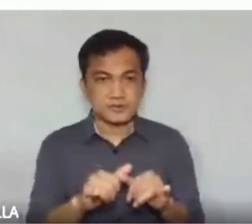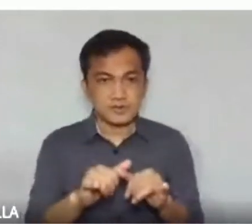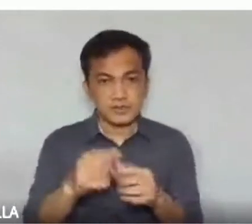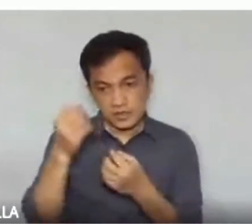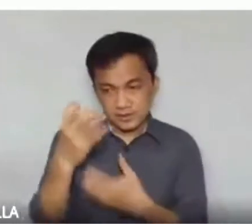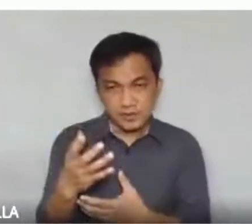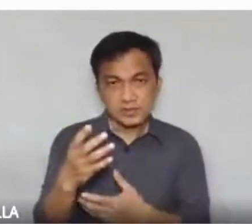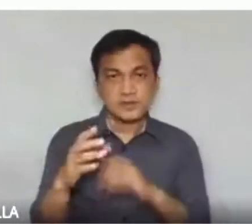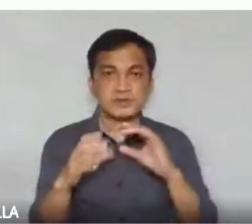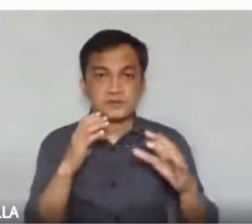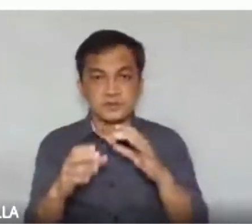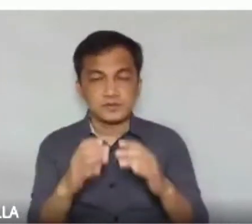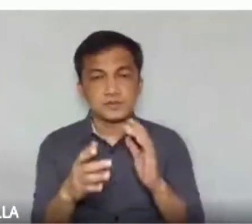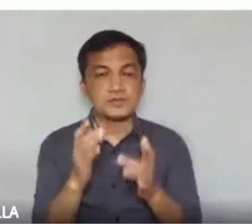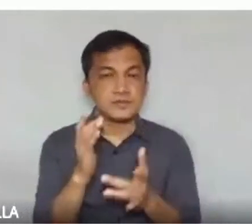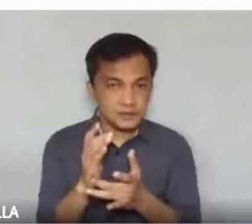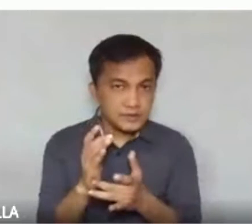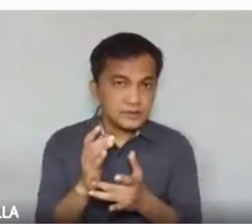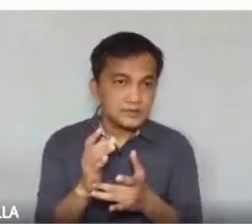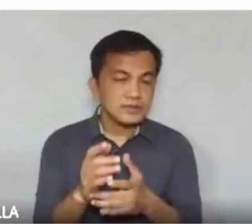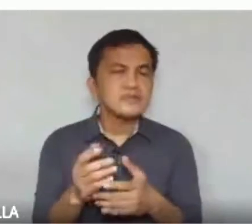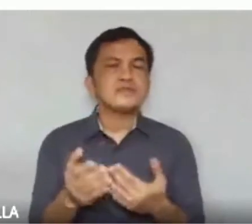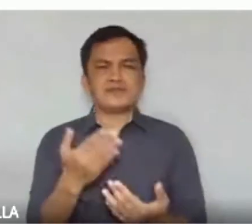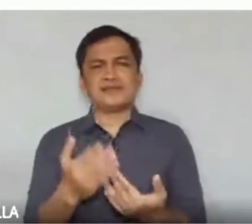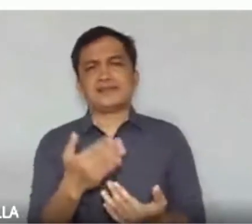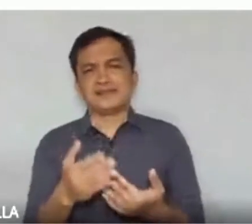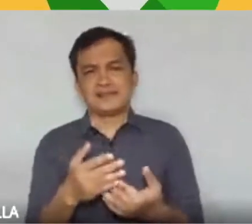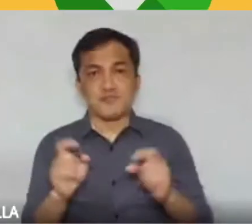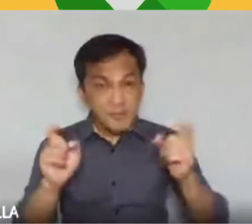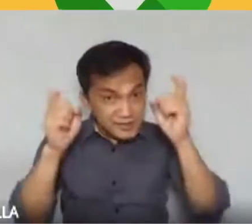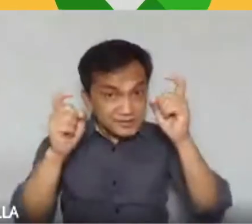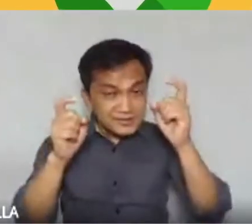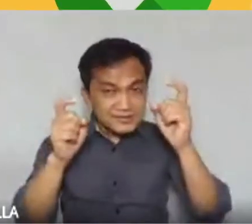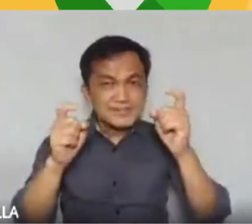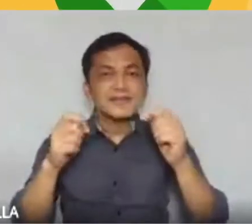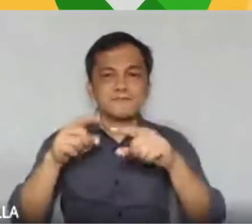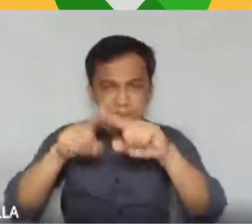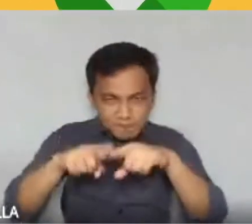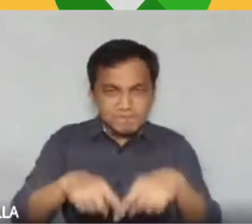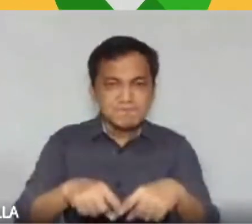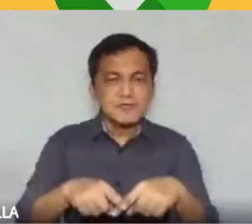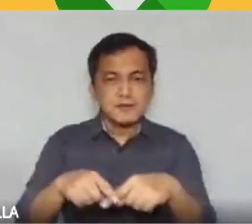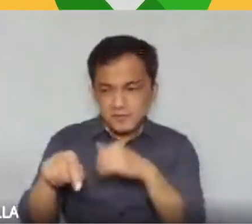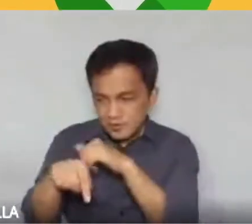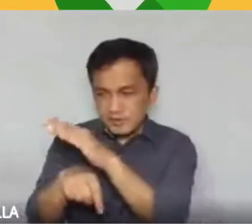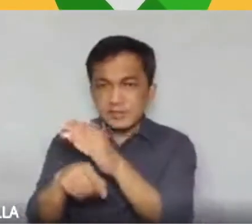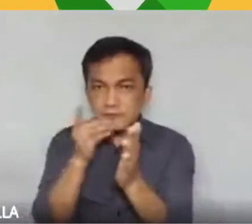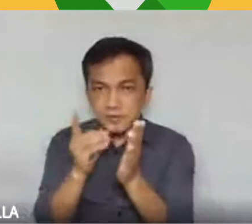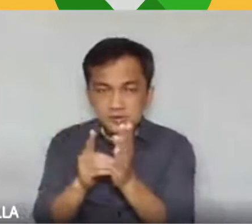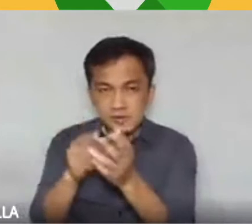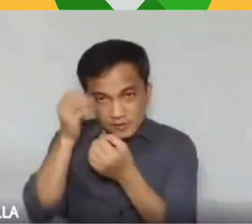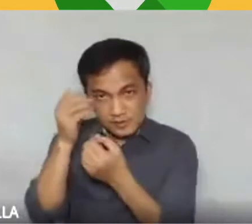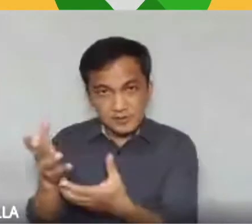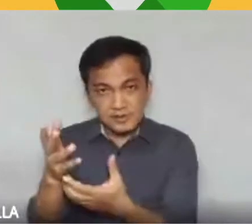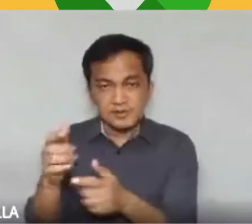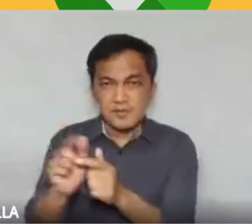and Communications Technologies, madali, mabilis at maaasahan ang pagpapadala ng datos at impormasyon sa